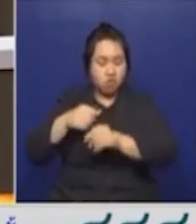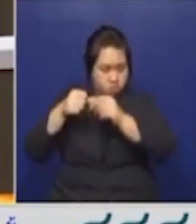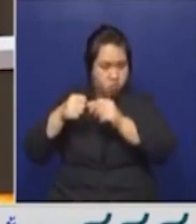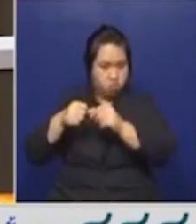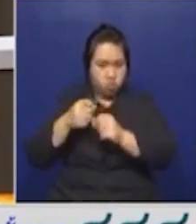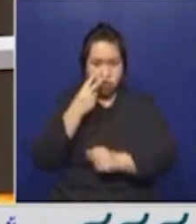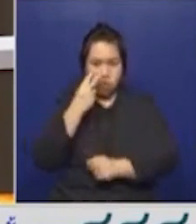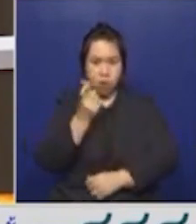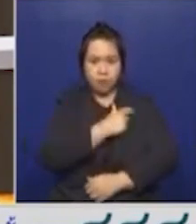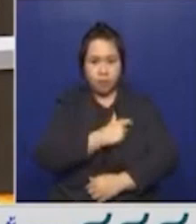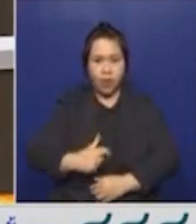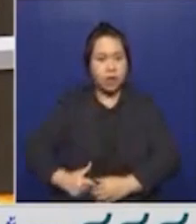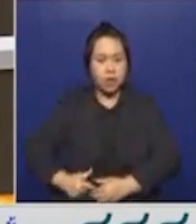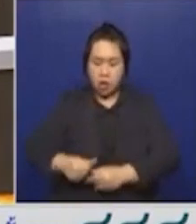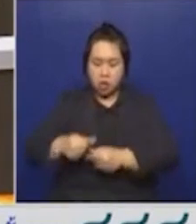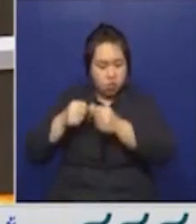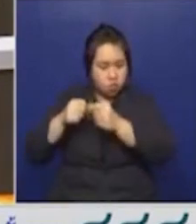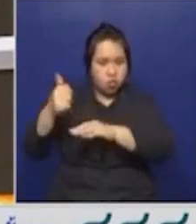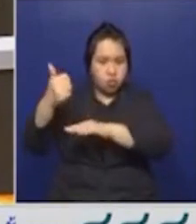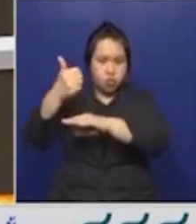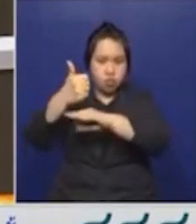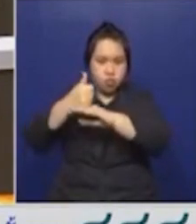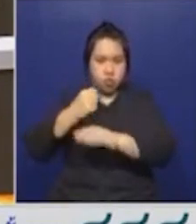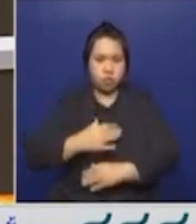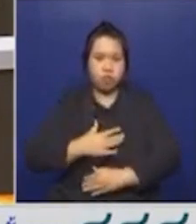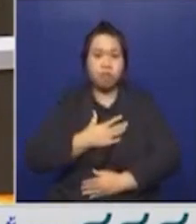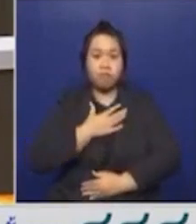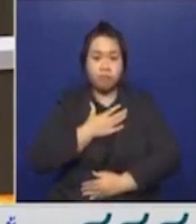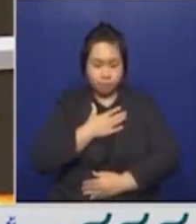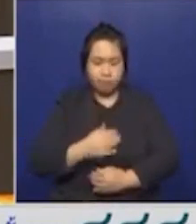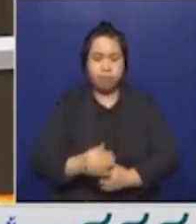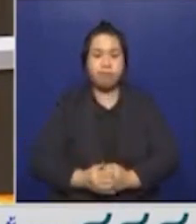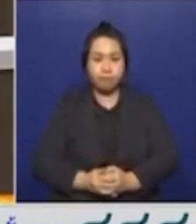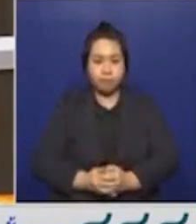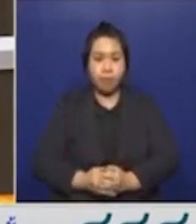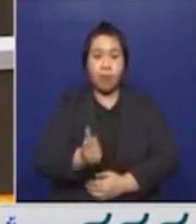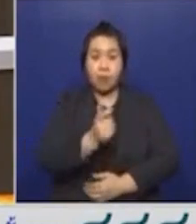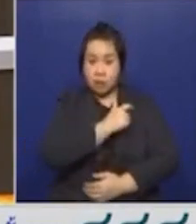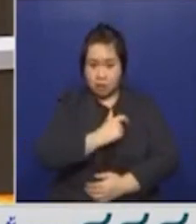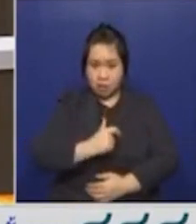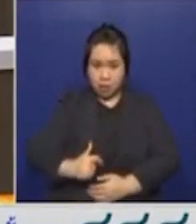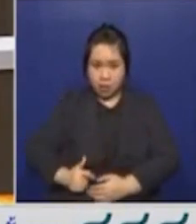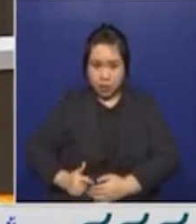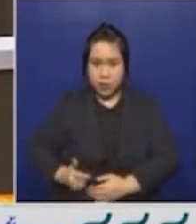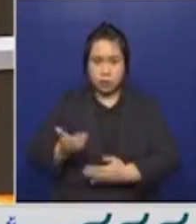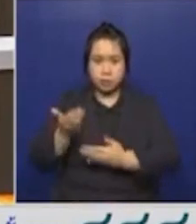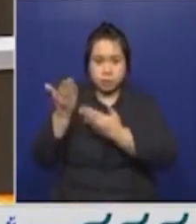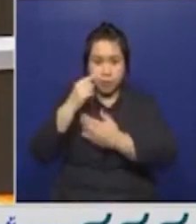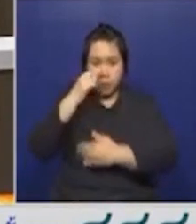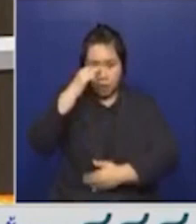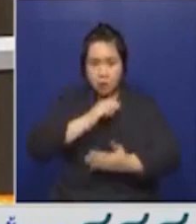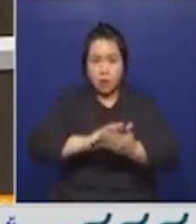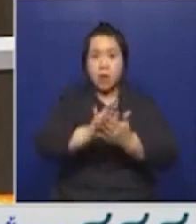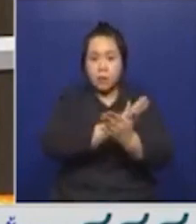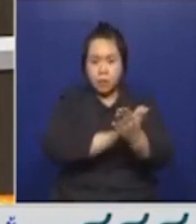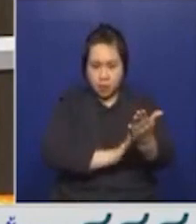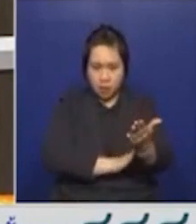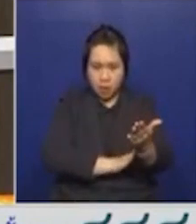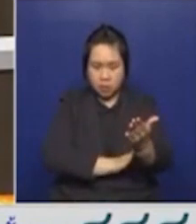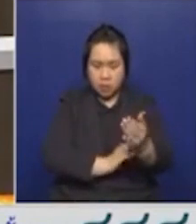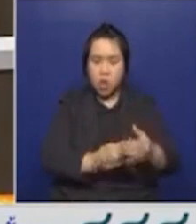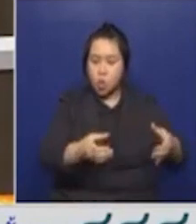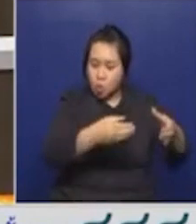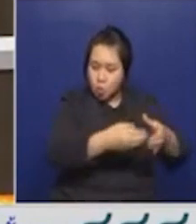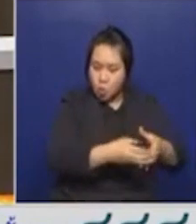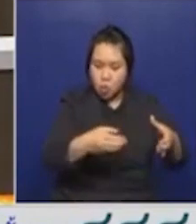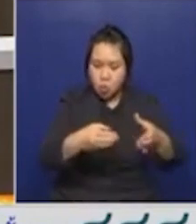อย่างสง่างามมั่นคงสมพระเกียรติค่ะสถาบันพระมหากษัตริย์เป็นสถาบันของคนไทยทั้งประเทศไม่ใช่ของคน